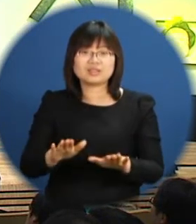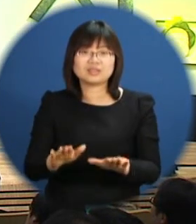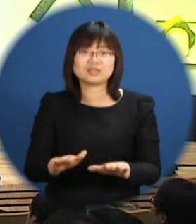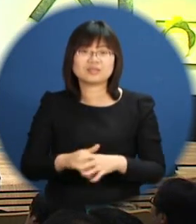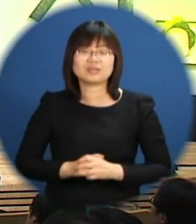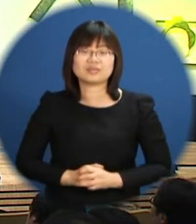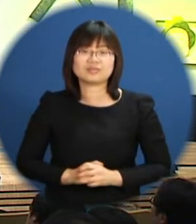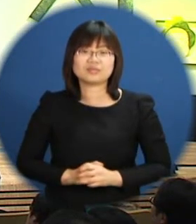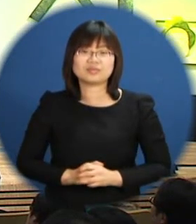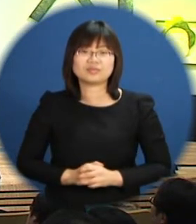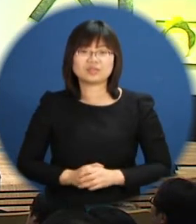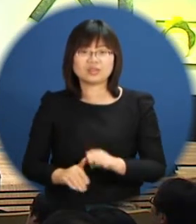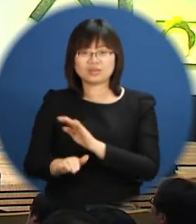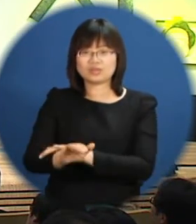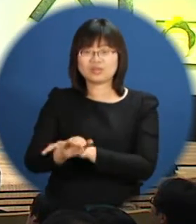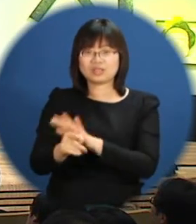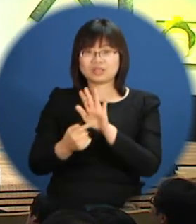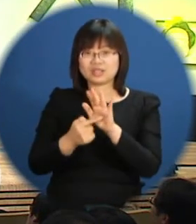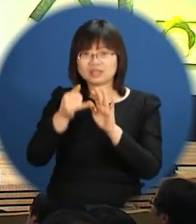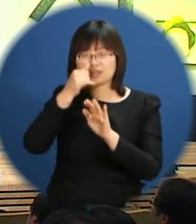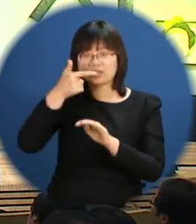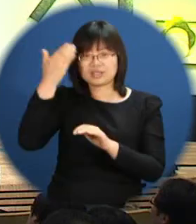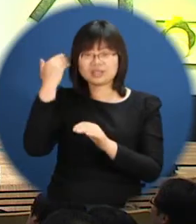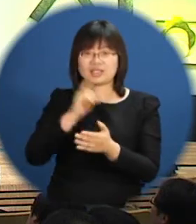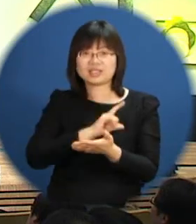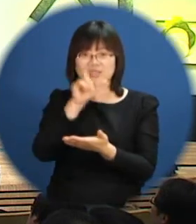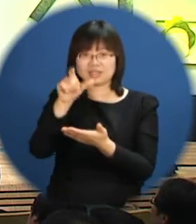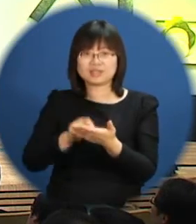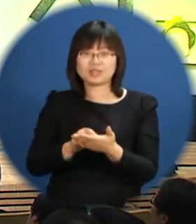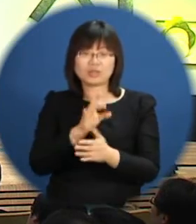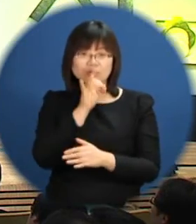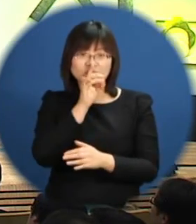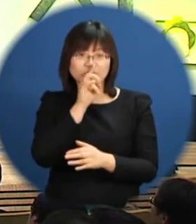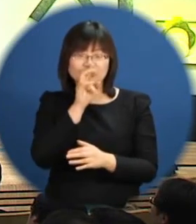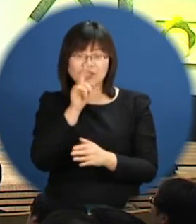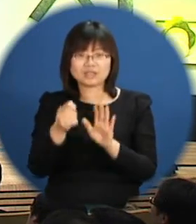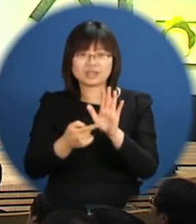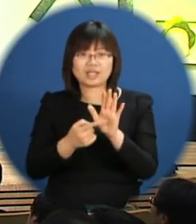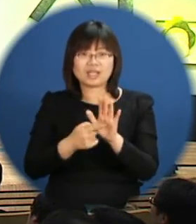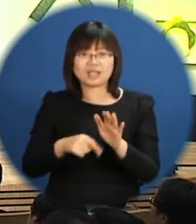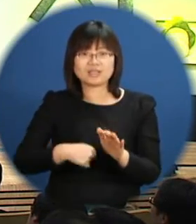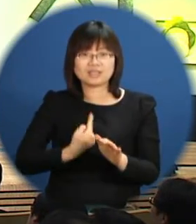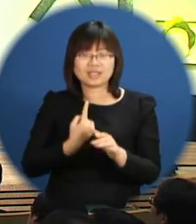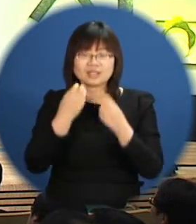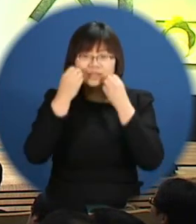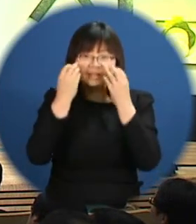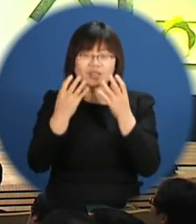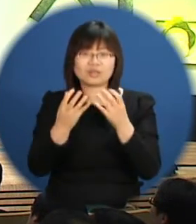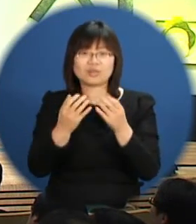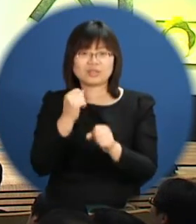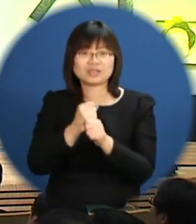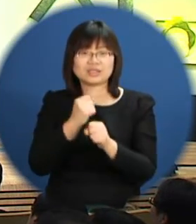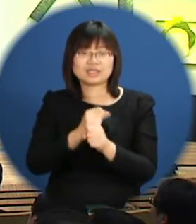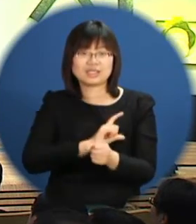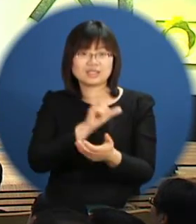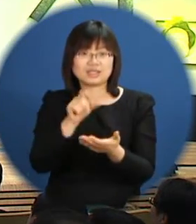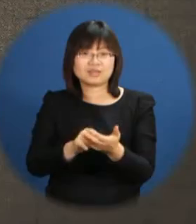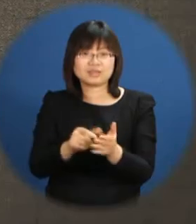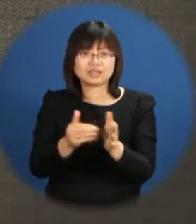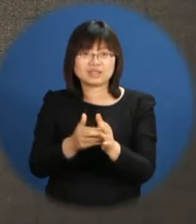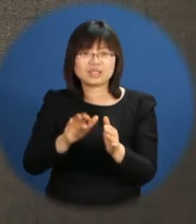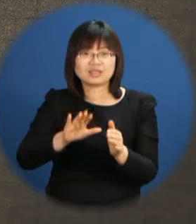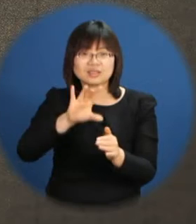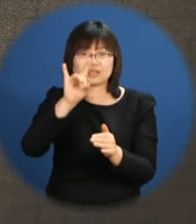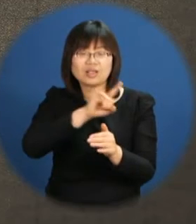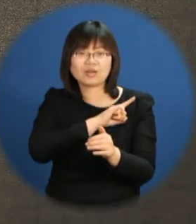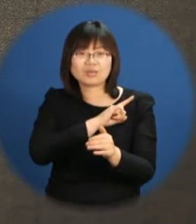이 오른쪽에 나오는 건 옛날 이름이 그 가운데 나오는 것이 자기가 새로 지은 이름인데 제일 처음에